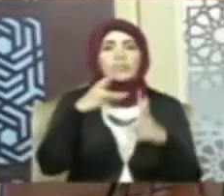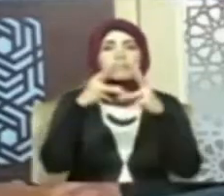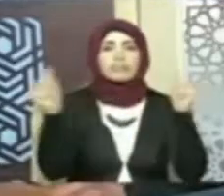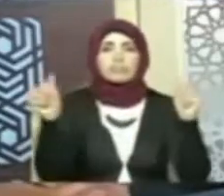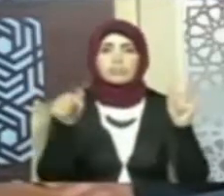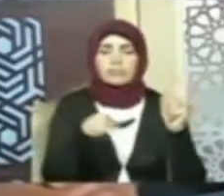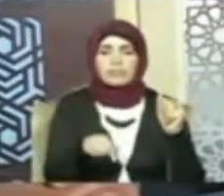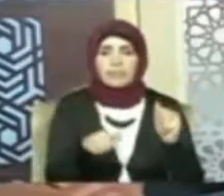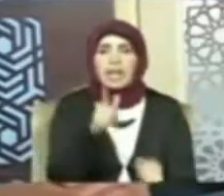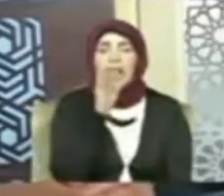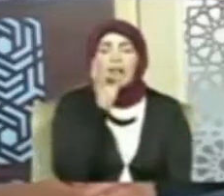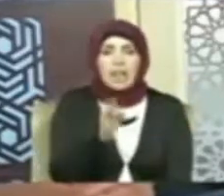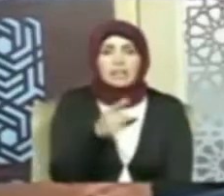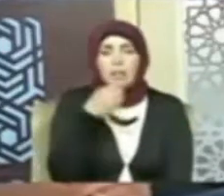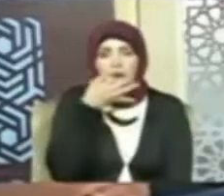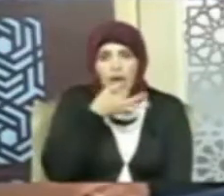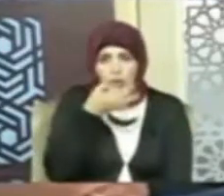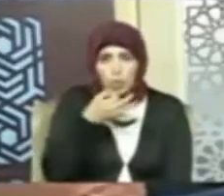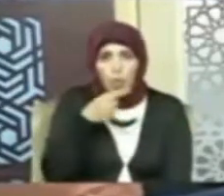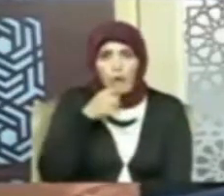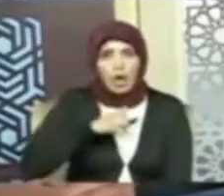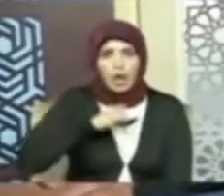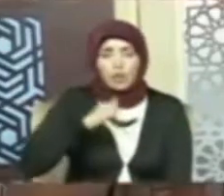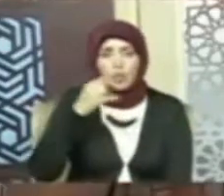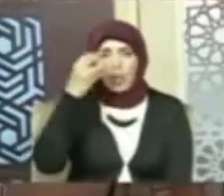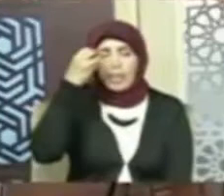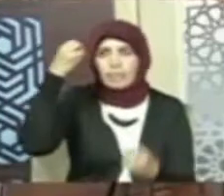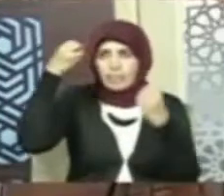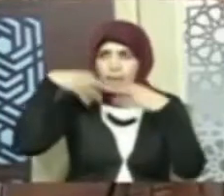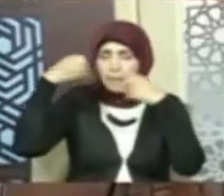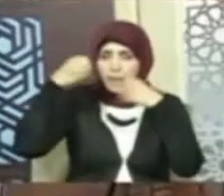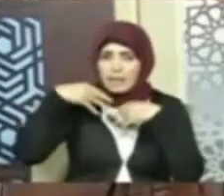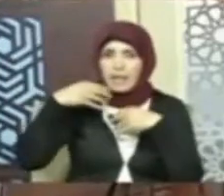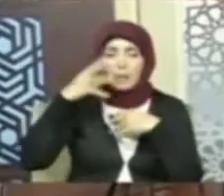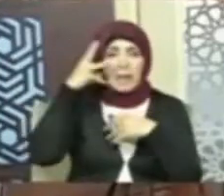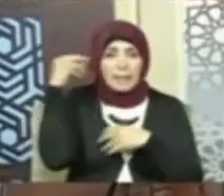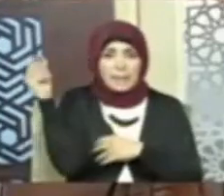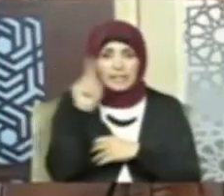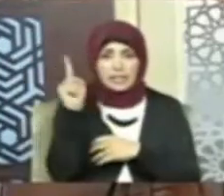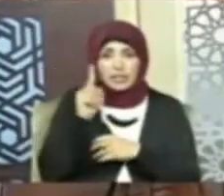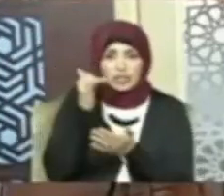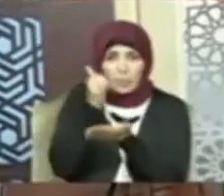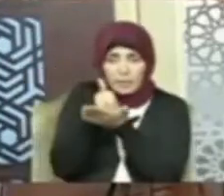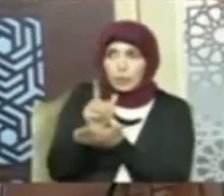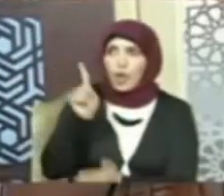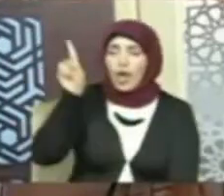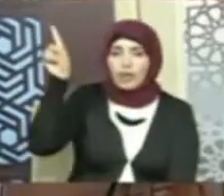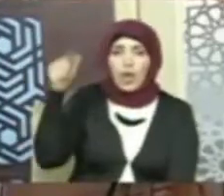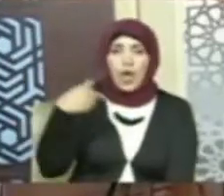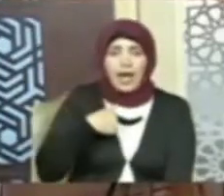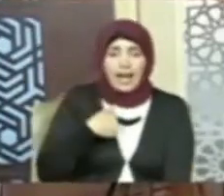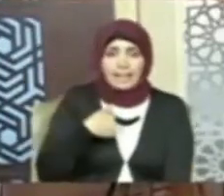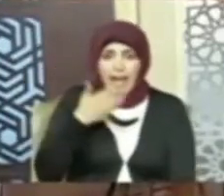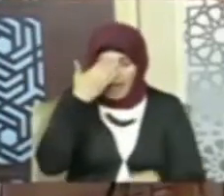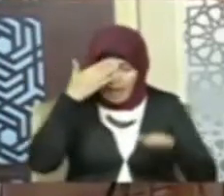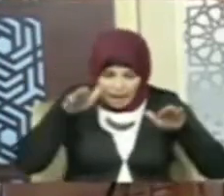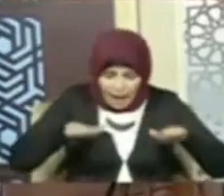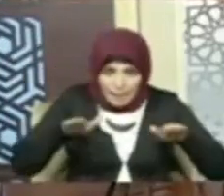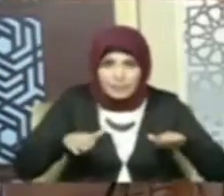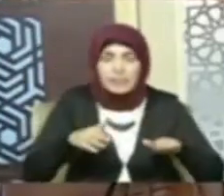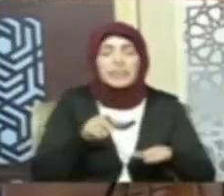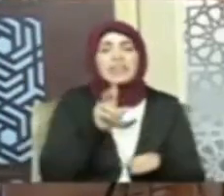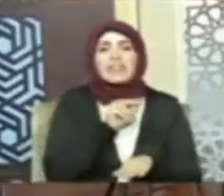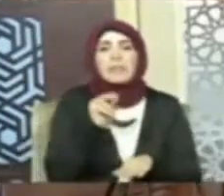فاذكر النعمة ولا تنسى المنعم أبدا، فما أنت إلا عبد ضعيف ليس لك